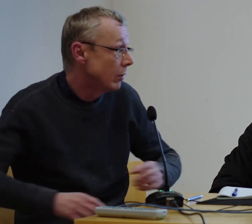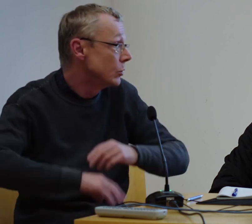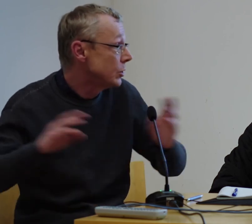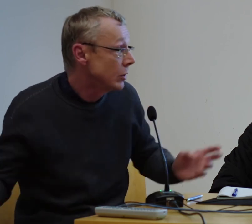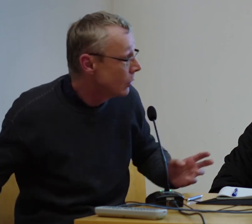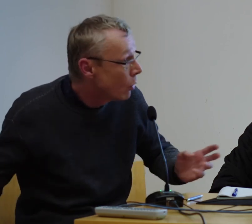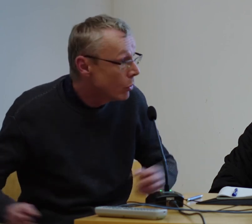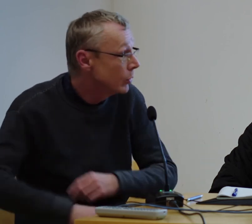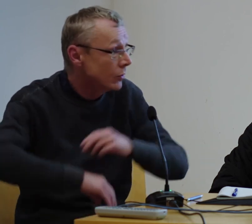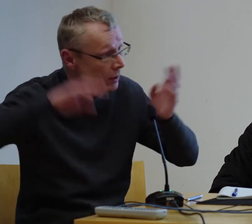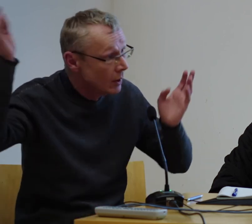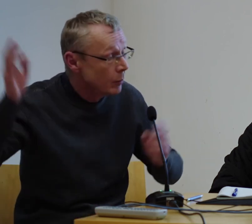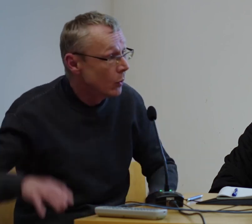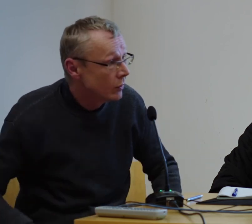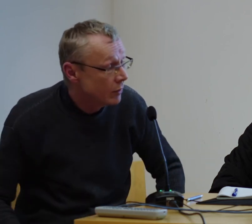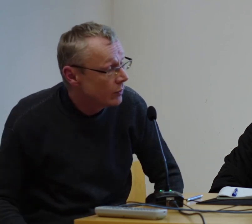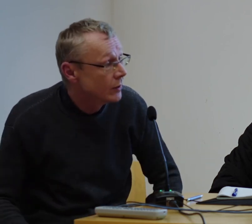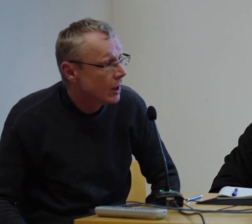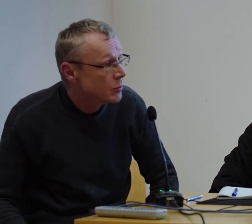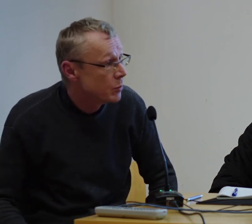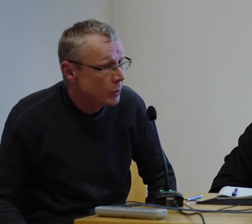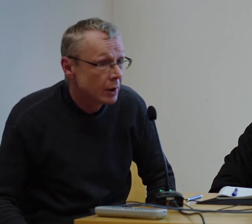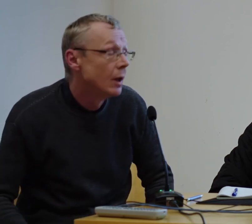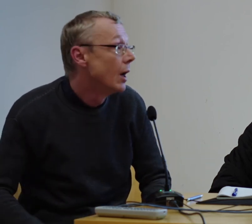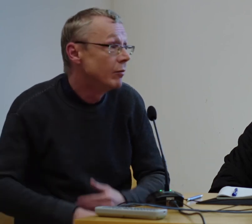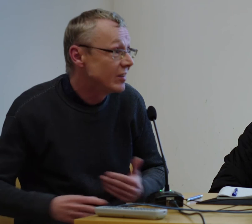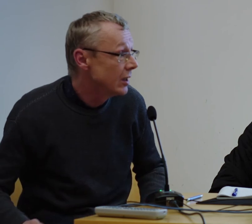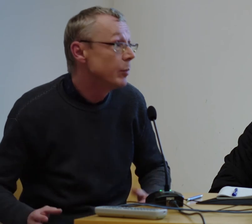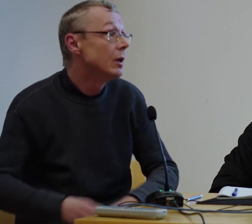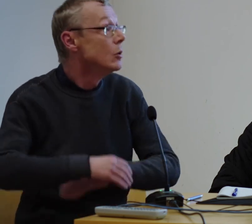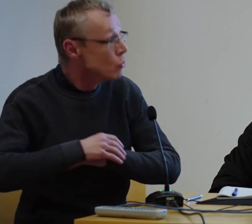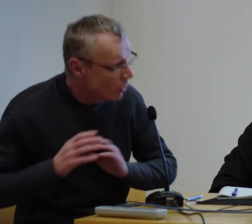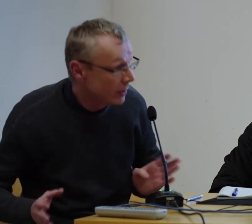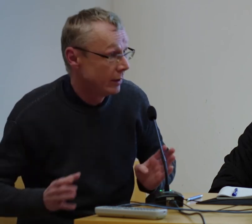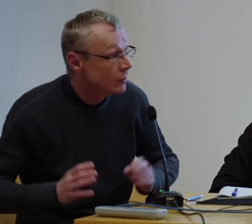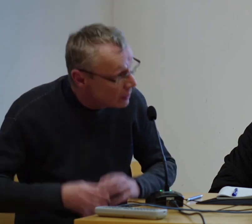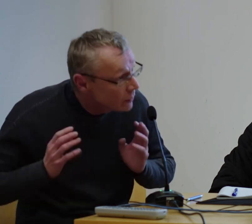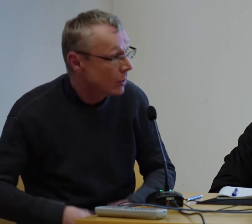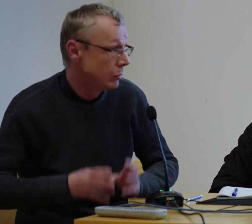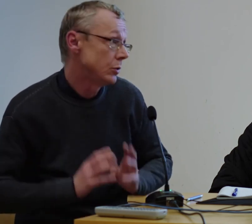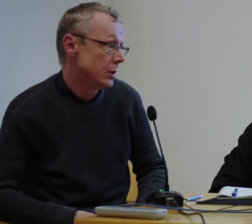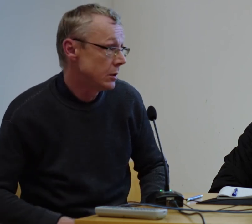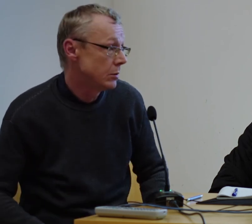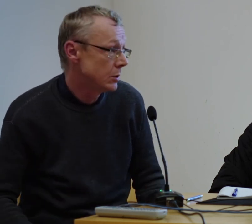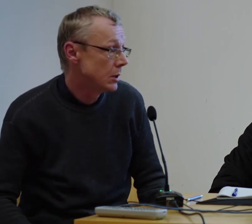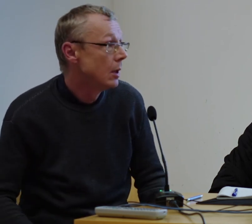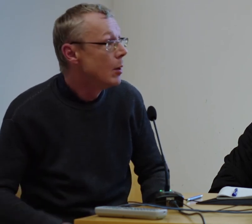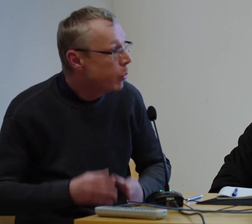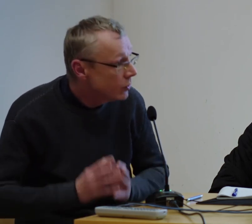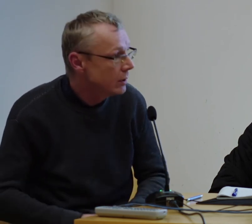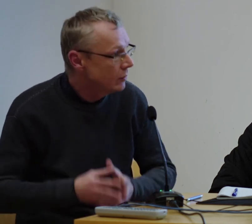obrovský, trvalo 3/4 roku, prostě bylo asi 200 stránek připomínek a výsledek byl nulový z hlediska kulturních